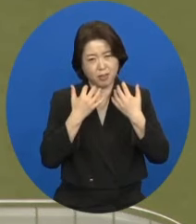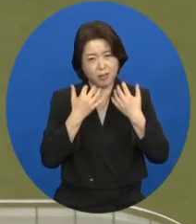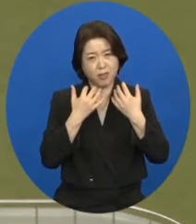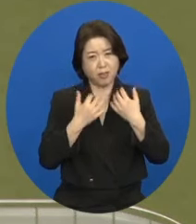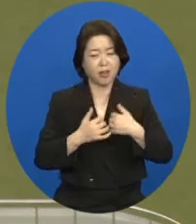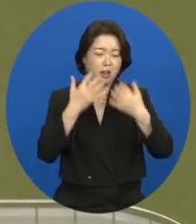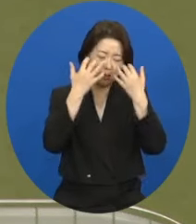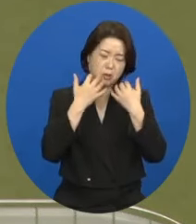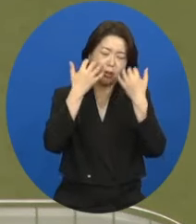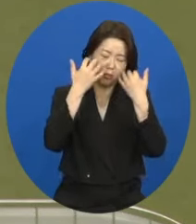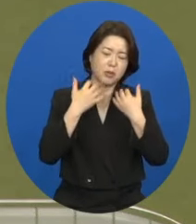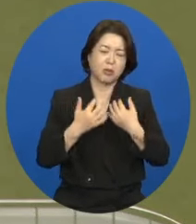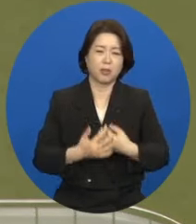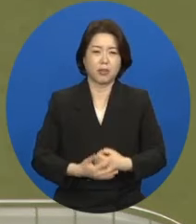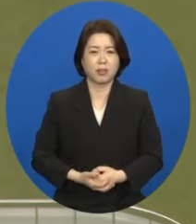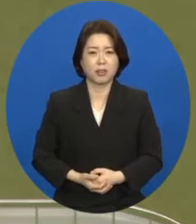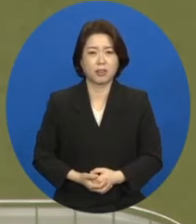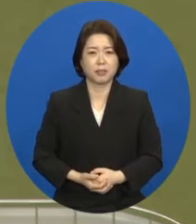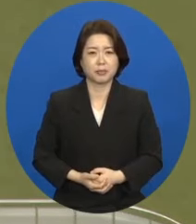펑펑 우시는 거예요.